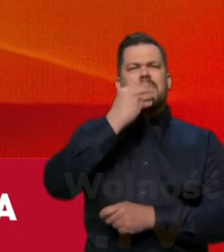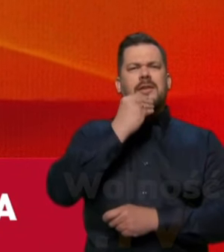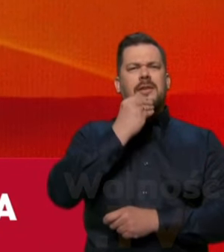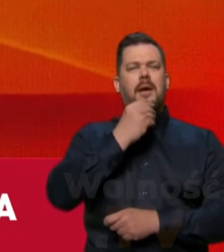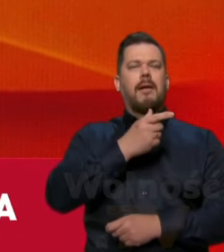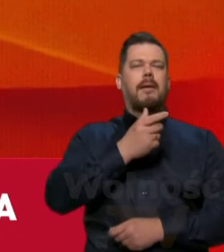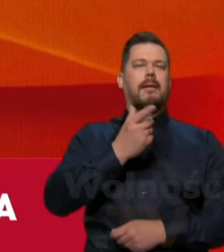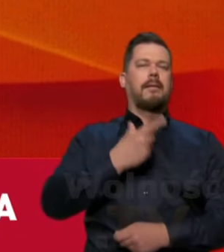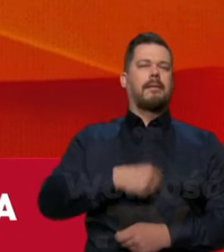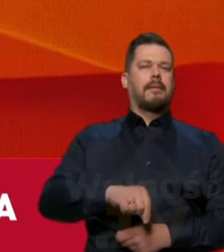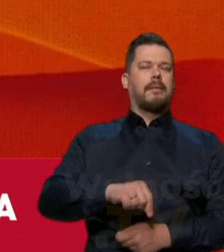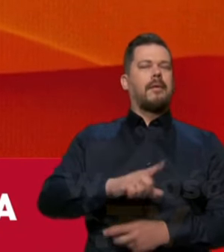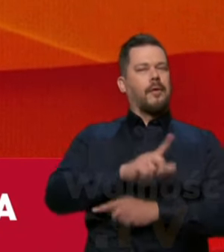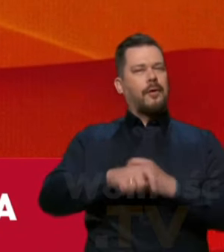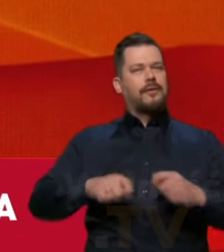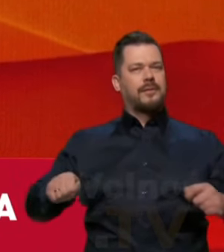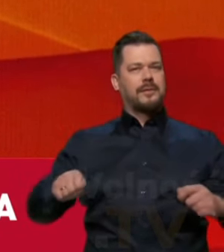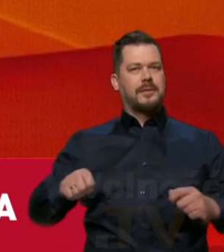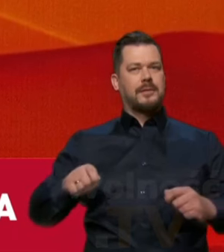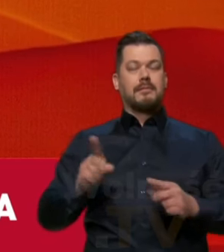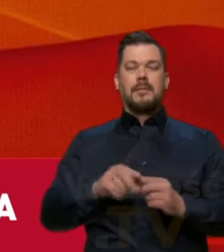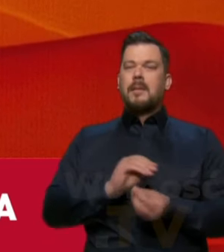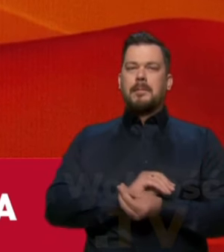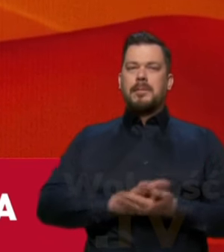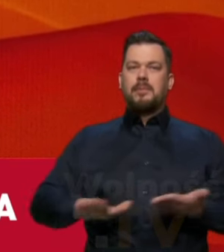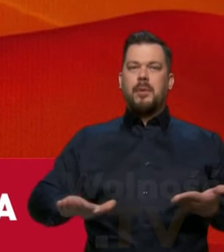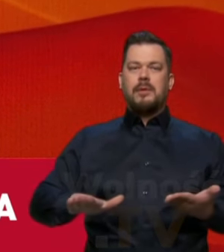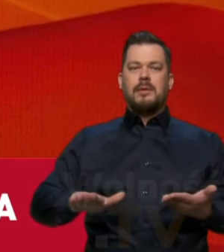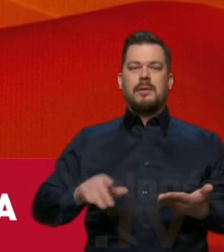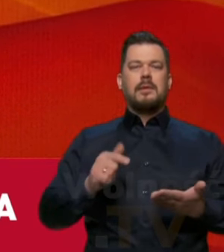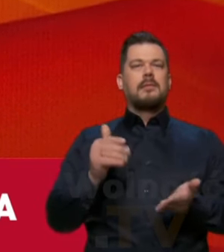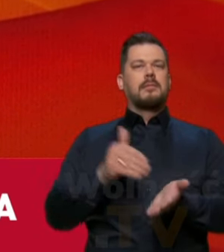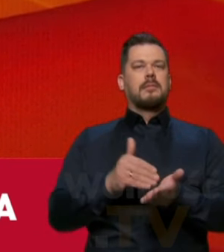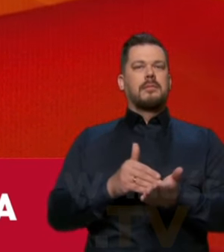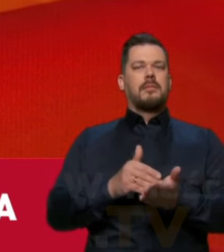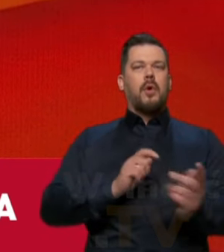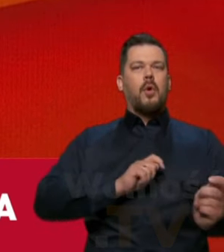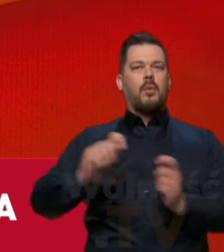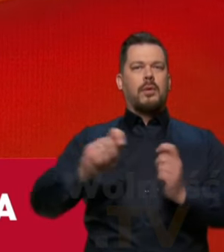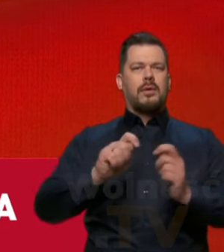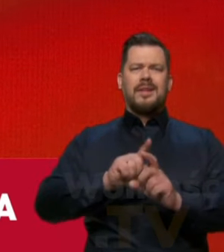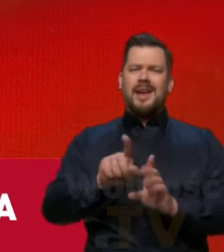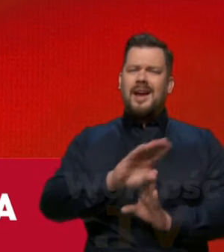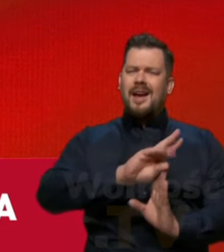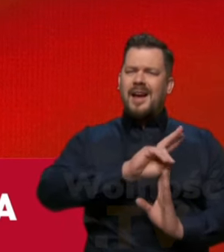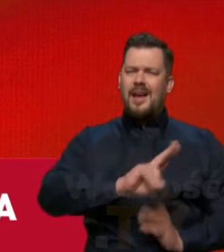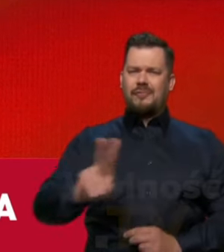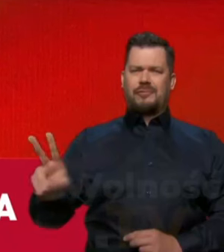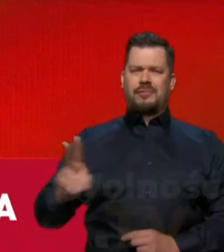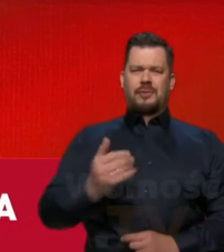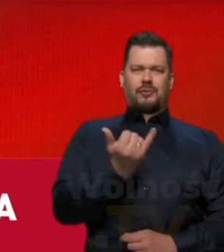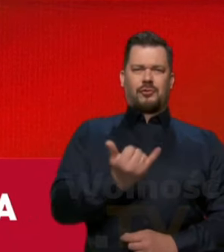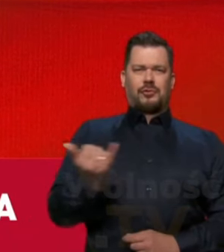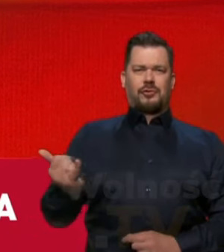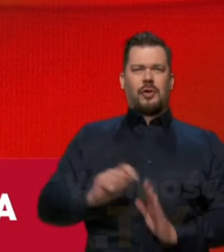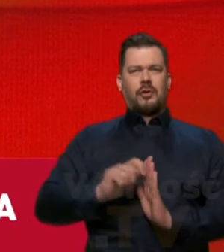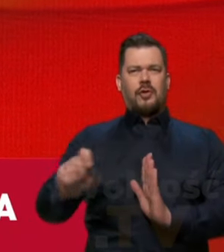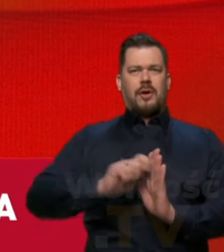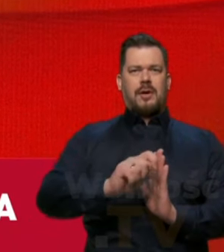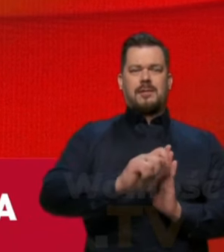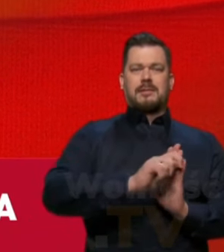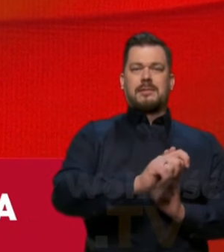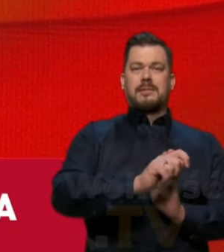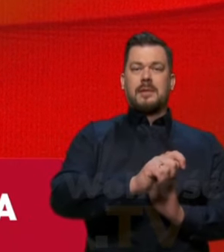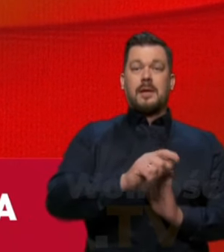tym wyzwaniom. Potrzebujemy bezpłatnej komunikacji dla wszystkich uczniów warszawskich szkół, również tych, o